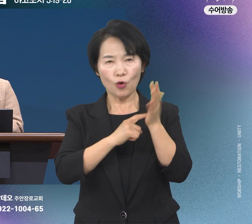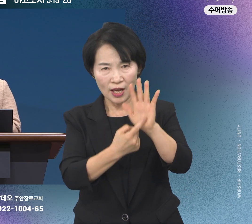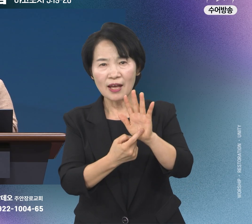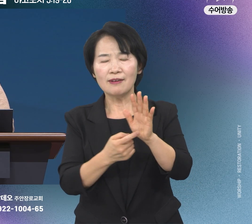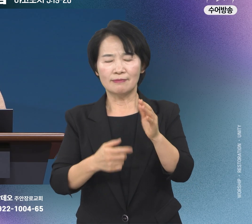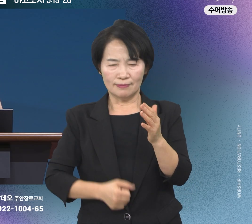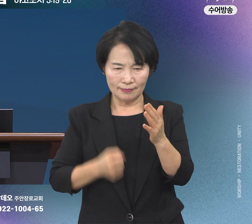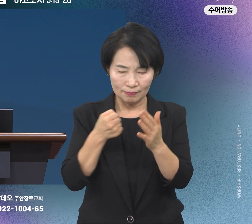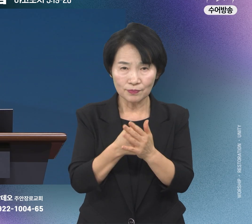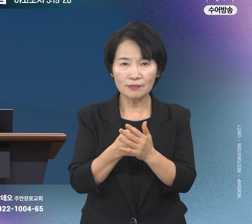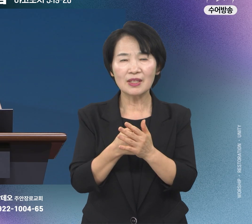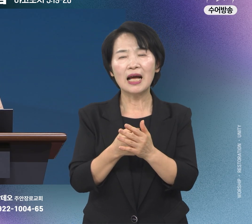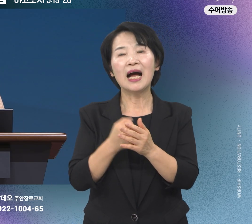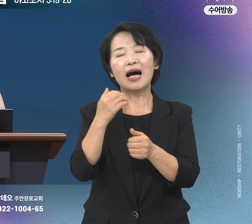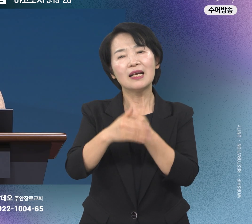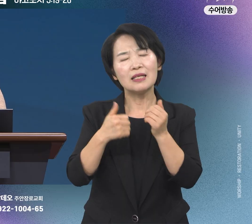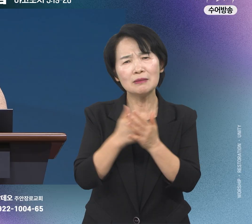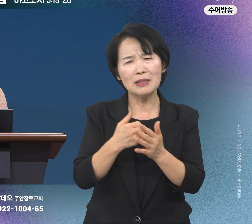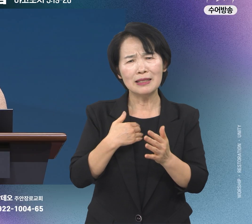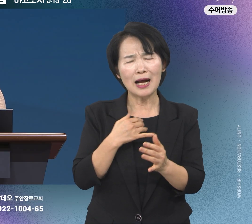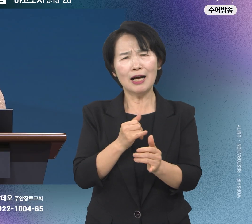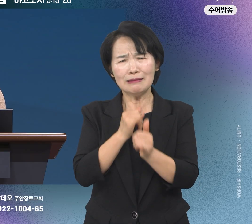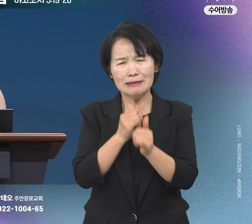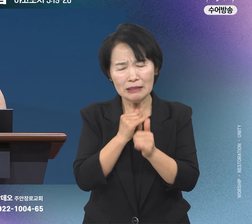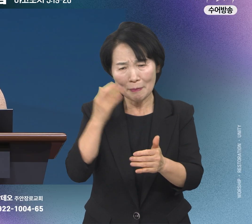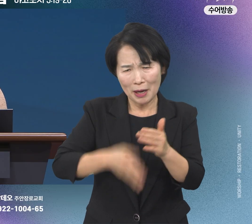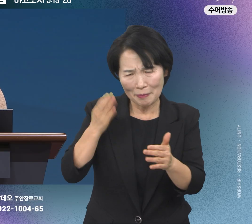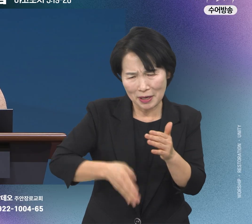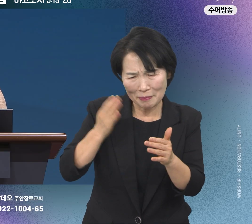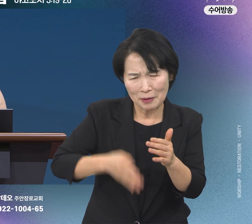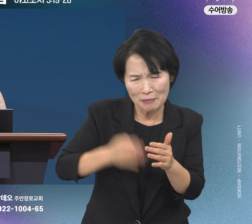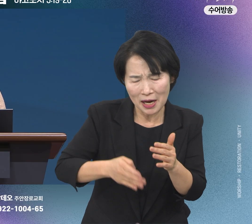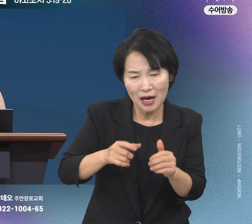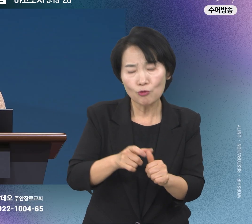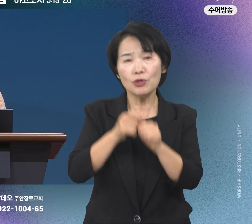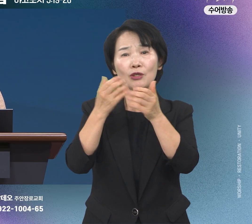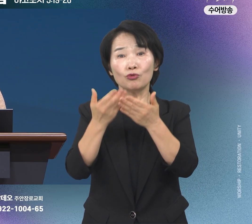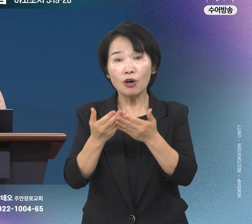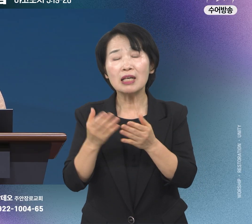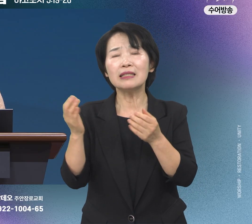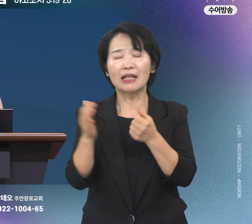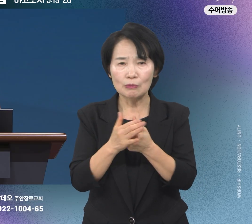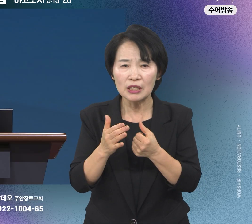하나님께서 다시 살라고 주신 인생 이렇게 살아보면 조금 더 가치 있진 않을까?